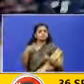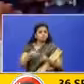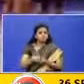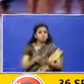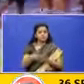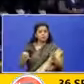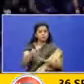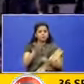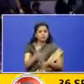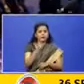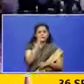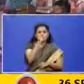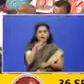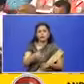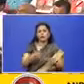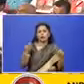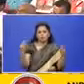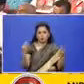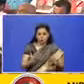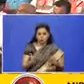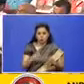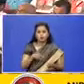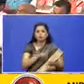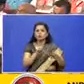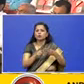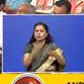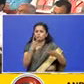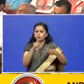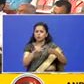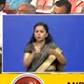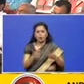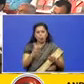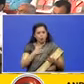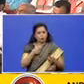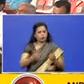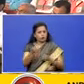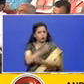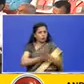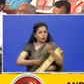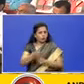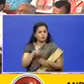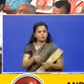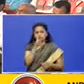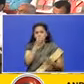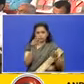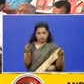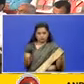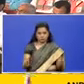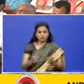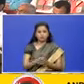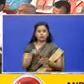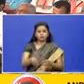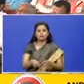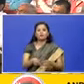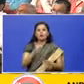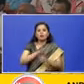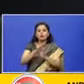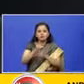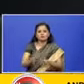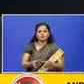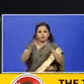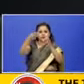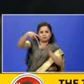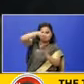जिसमें 7 नई और 2 स्वदेशी स्पर्धा योगासन और मलखंब भी शामिल